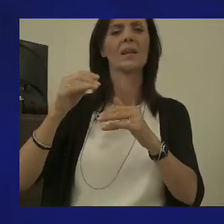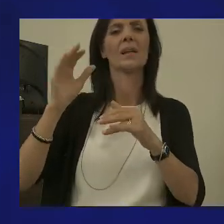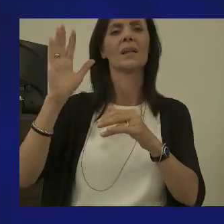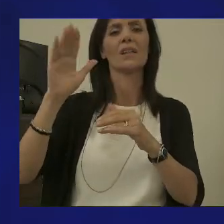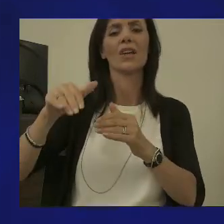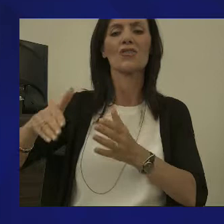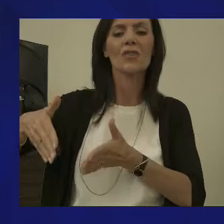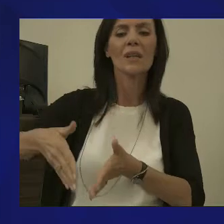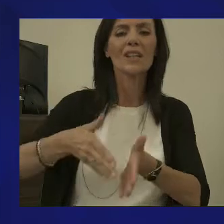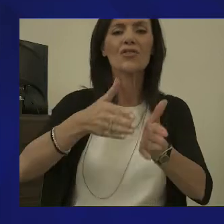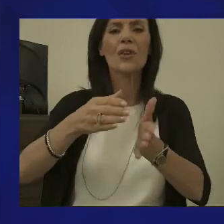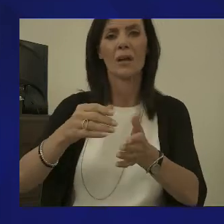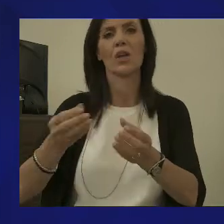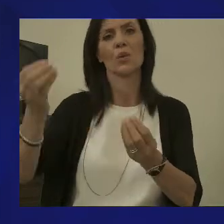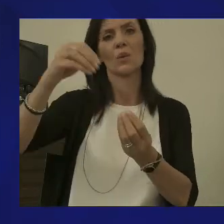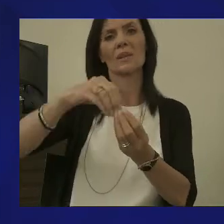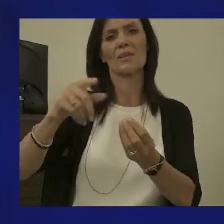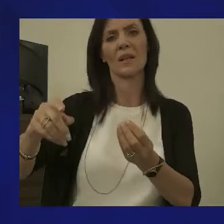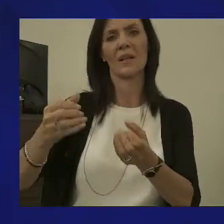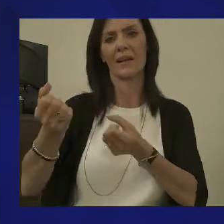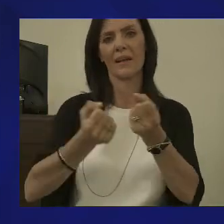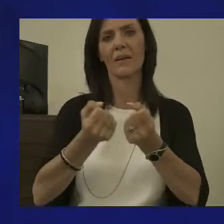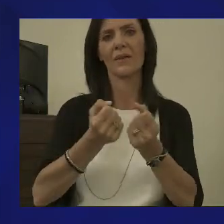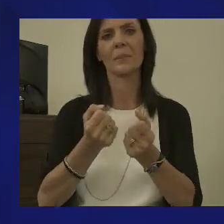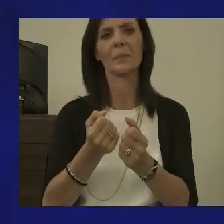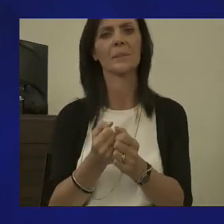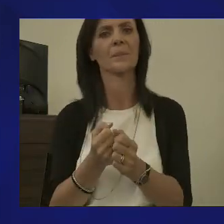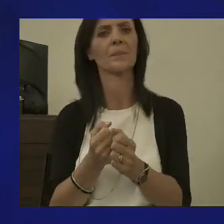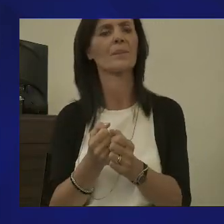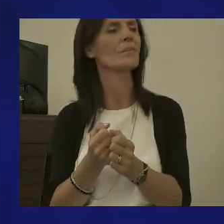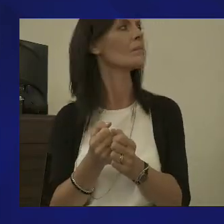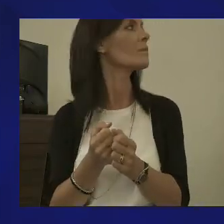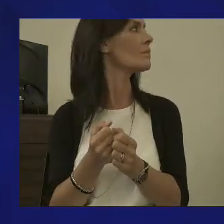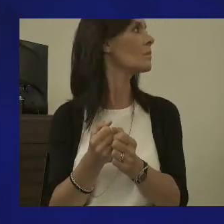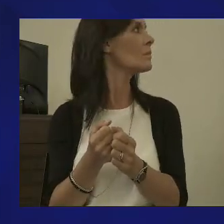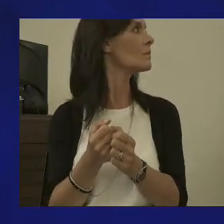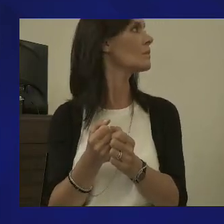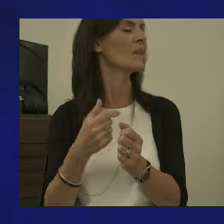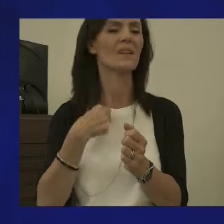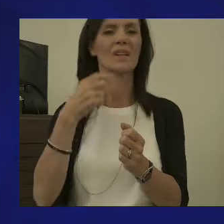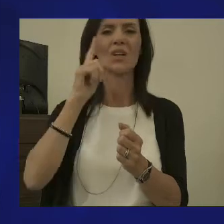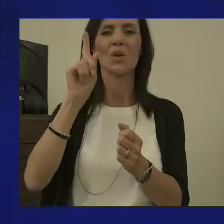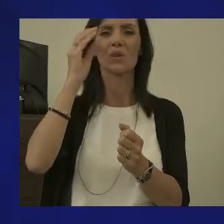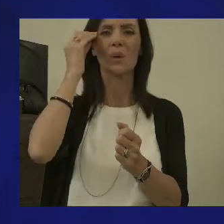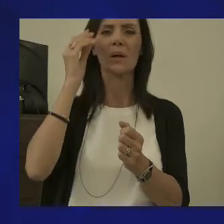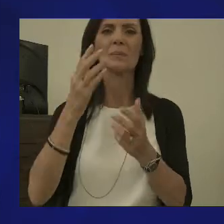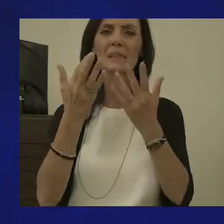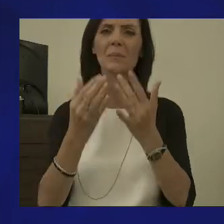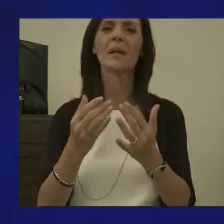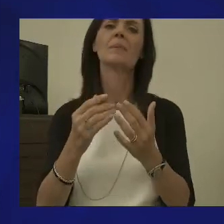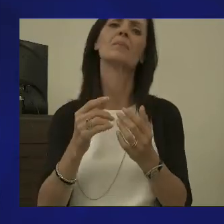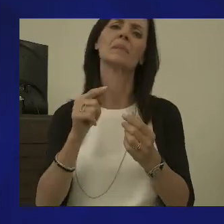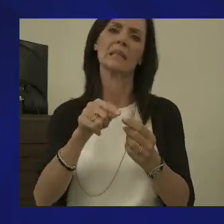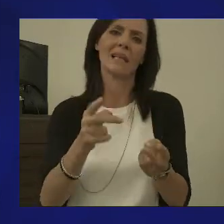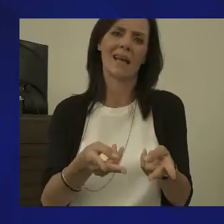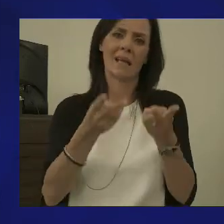גישה נוספת לרכבים. אריאל, איזה זה 4 ואיזה 5? הימני זה 4 והשמאלי 5? אני לא זוכר את המספרים, אבל זה הקיים וזה מה